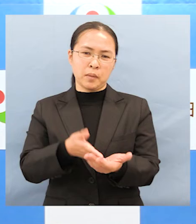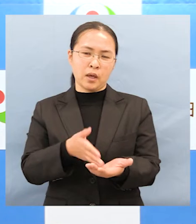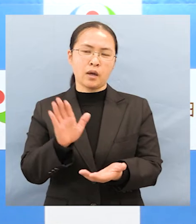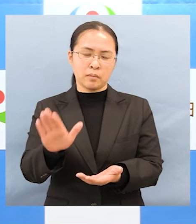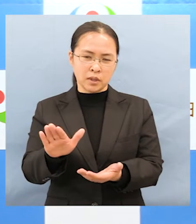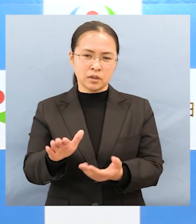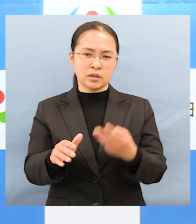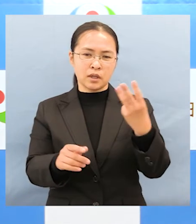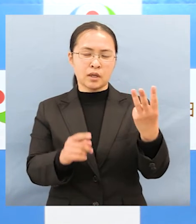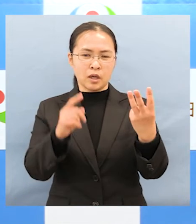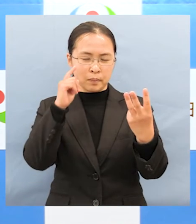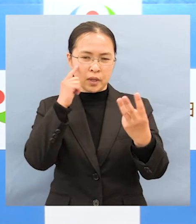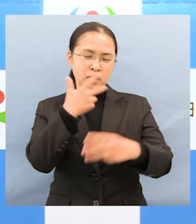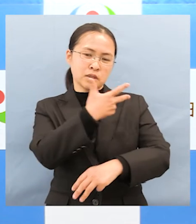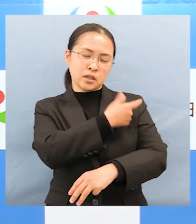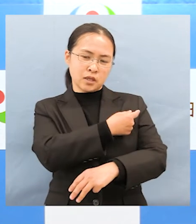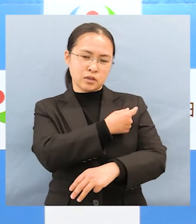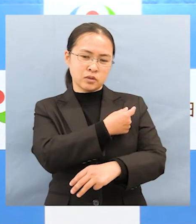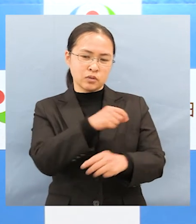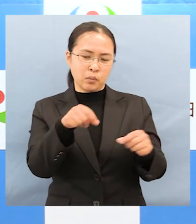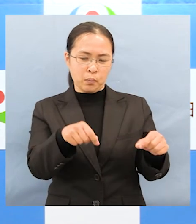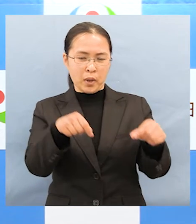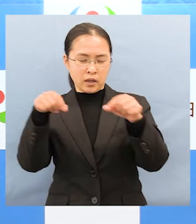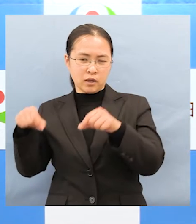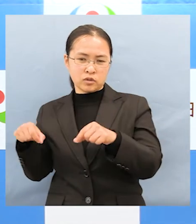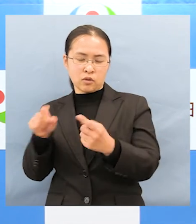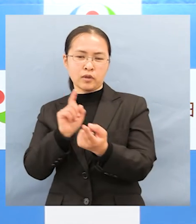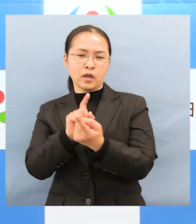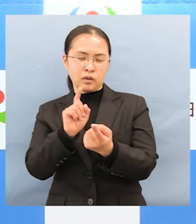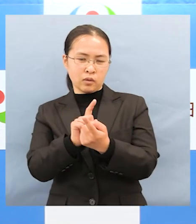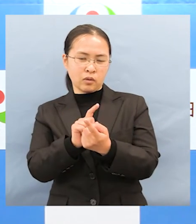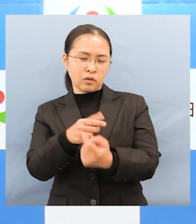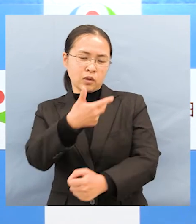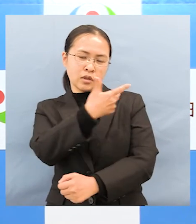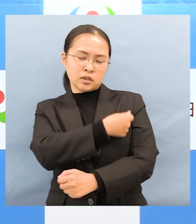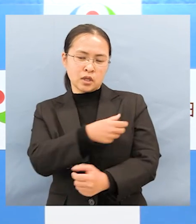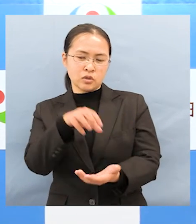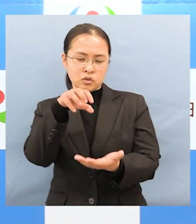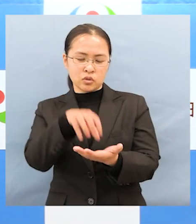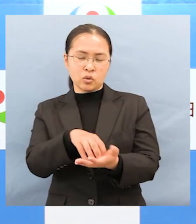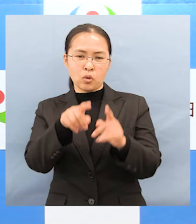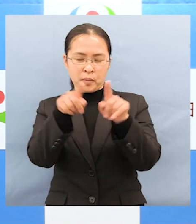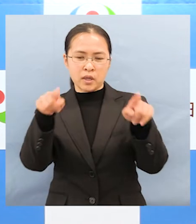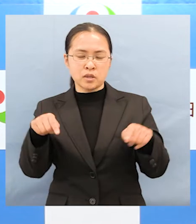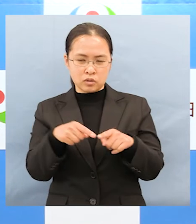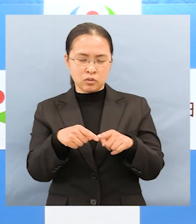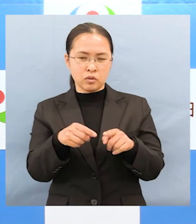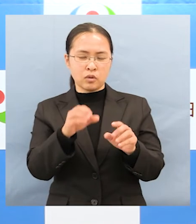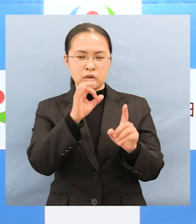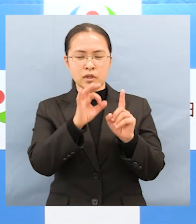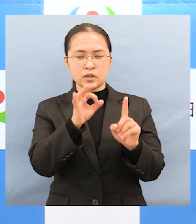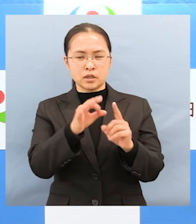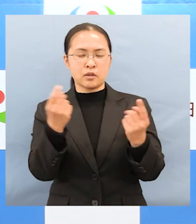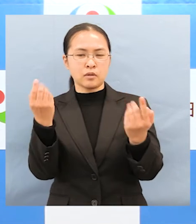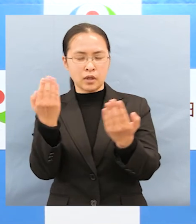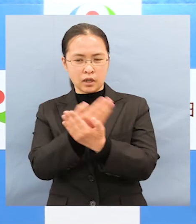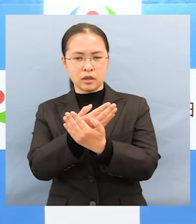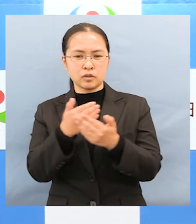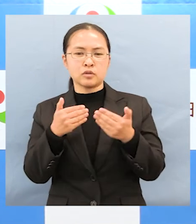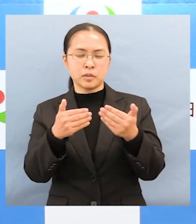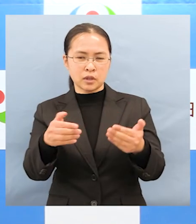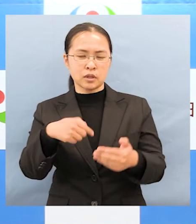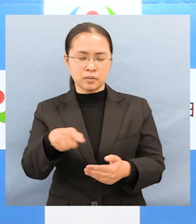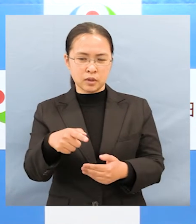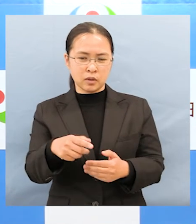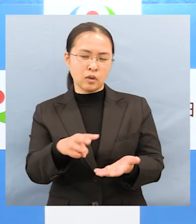、3回目接種の前倒しの対応と接種証明書のデジタル化を進めていくということであります。